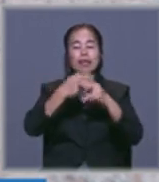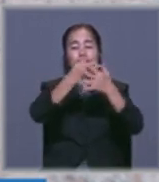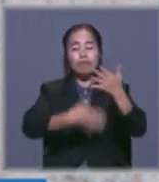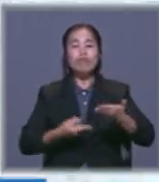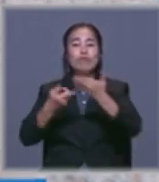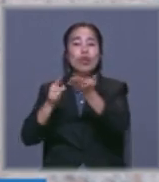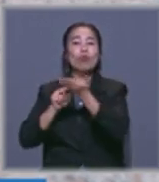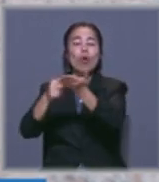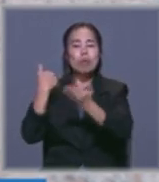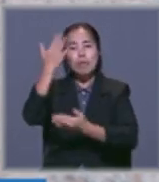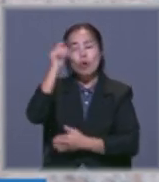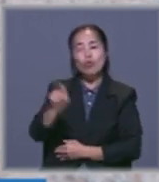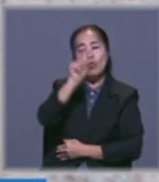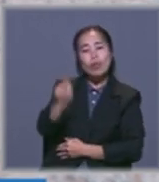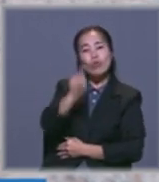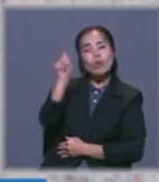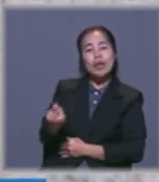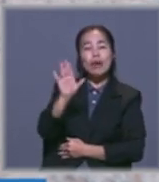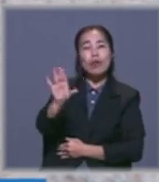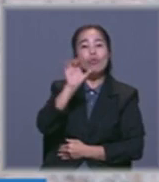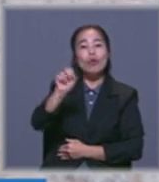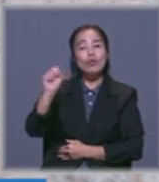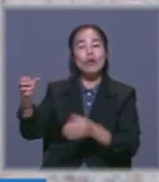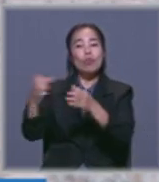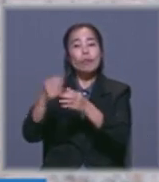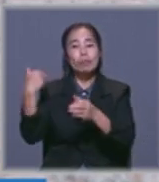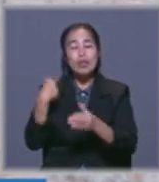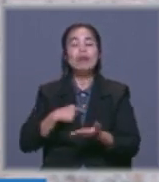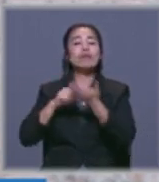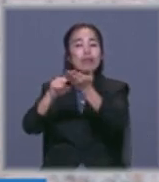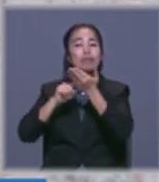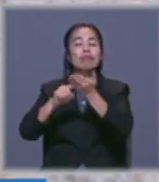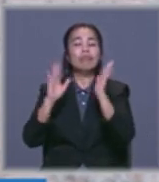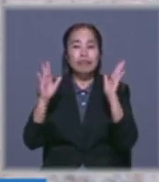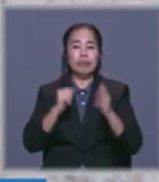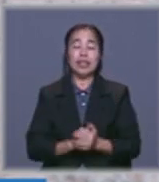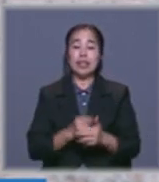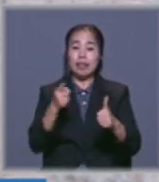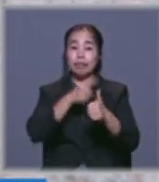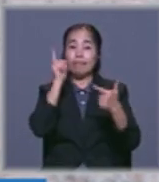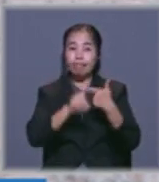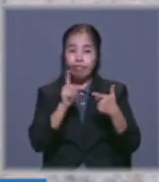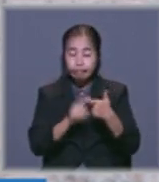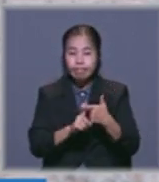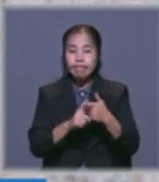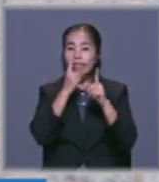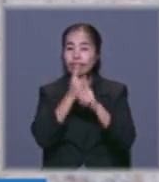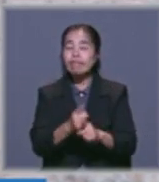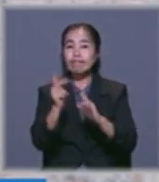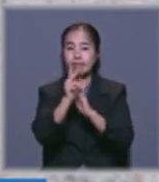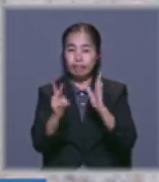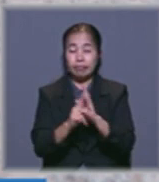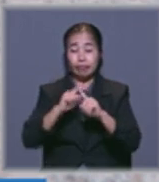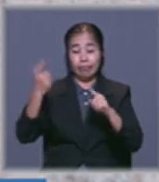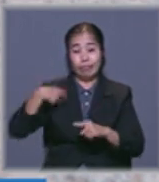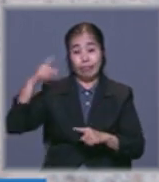ในกรณีที่สงสัยเรื่องสมาชิกภาพของส.ส.นะครับก็ร้องไปตามช่องทาง82มาตรา82รัฐธรรมนูญศาลรัฐธรรมนูญท่านก็มีอำ